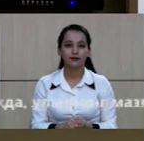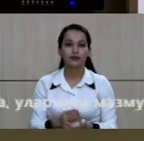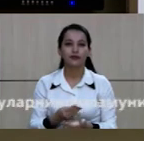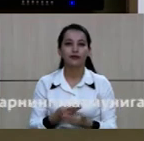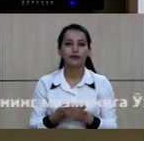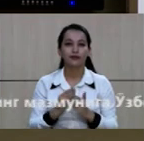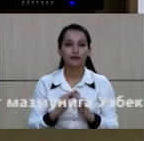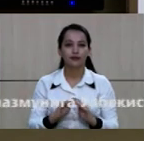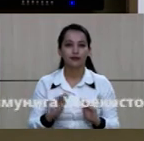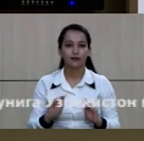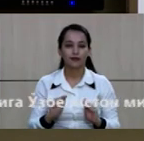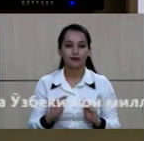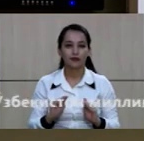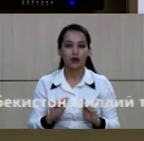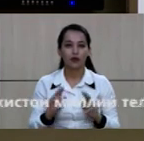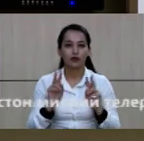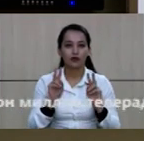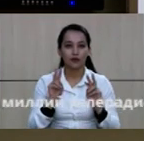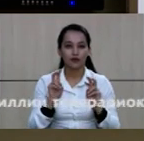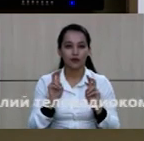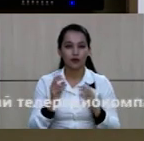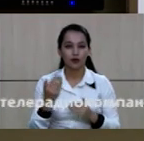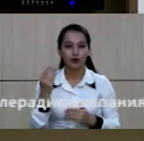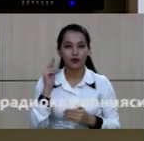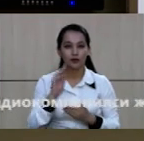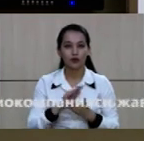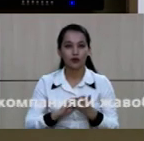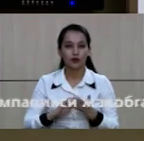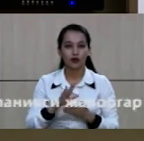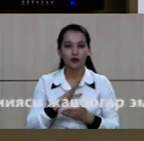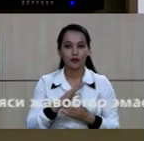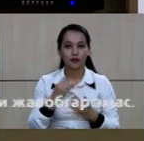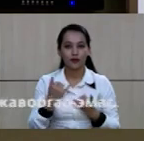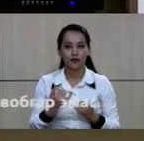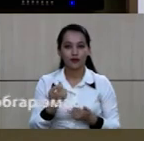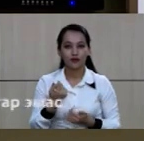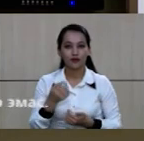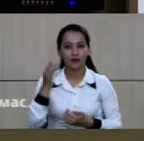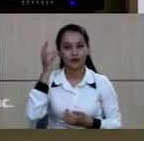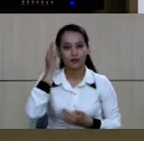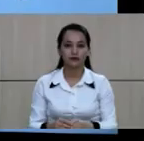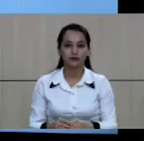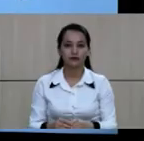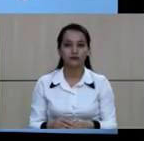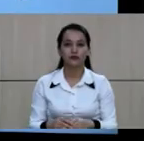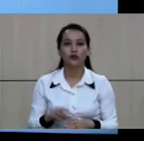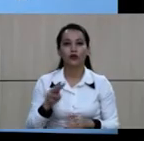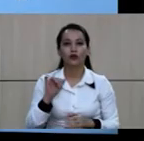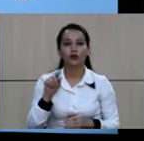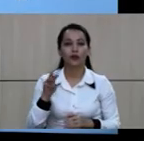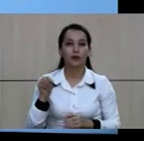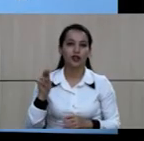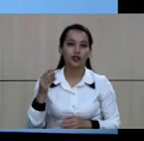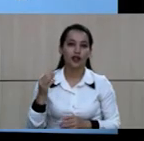Aziz o'quvchilar, bu mavzu o'tilgan. Keling, biroz bu ma'lumotlarni esimizga olsak. Muhammad Sharif